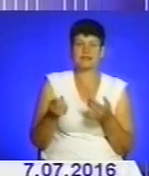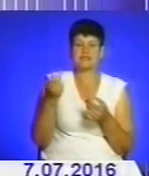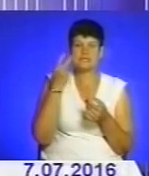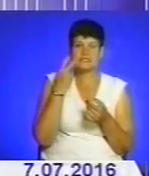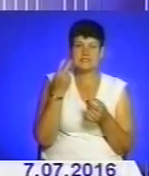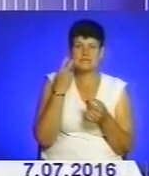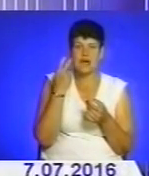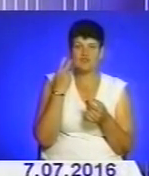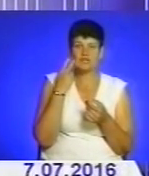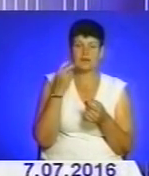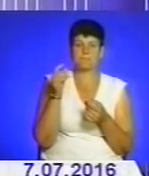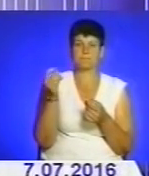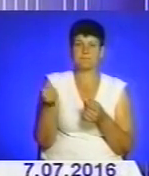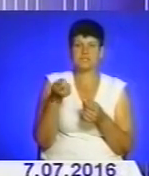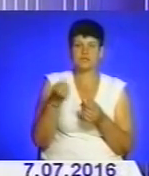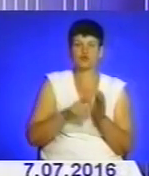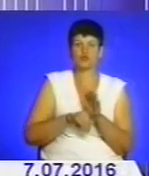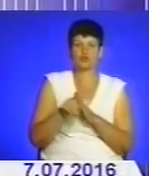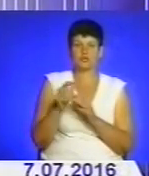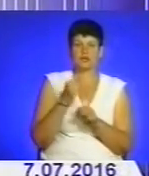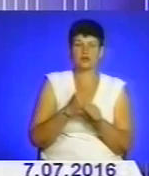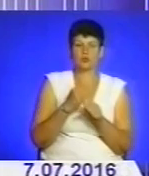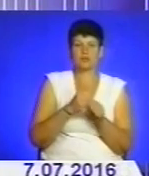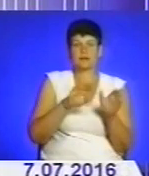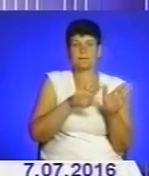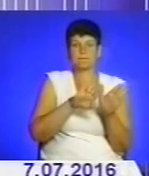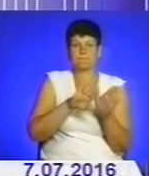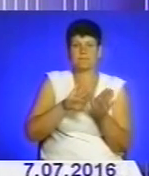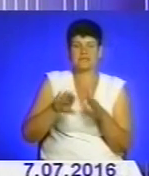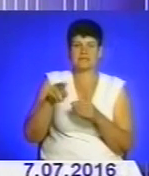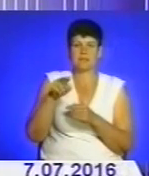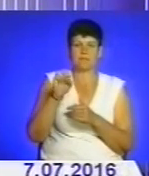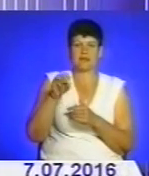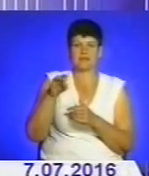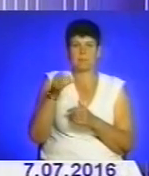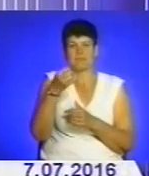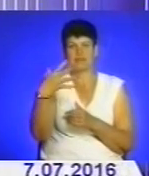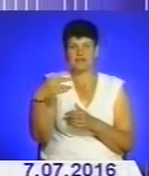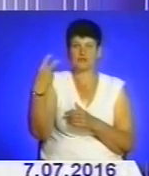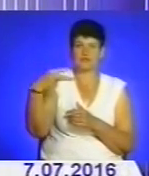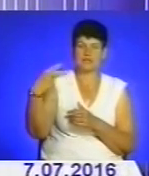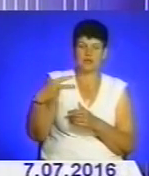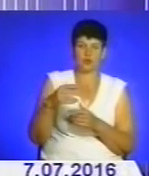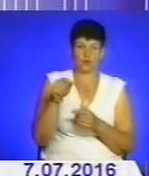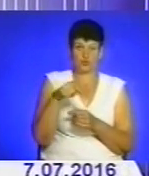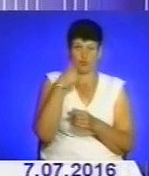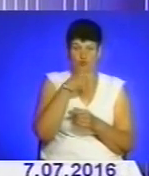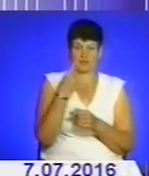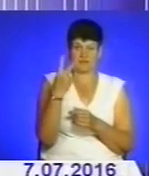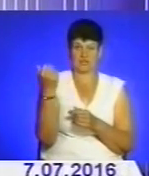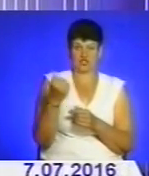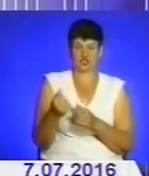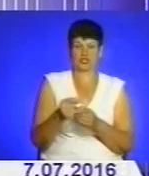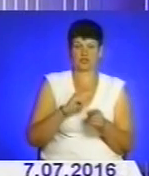ми південний район, ми починали цю роботу, скажімо так, після Петра, ну, порядка 15-го числа, 20-го. А цього року, ви бачите, на дві неділі ми це все